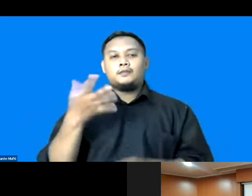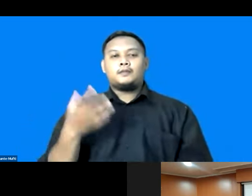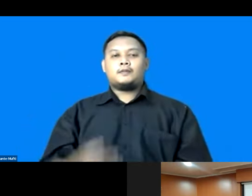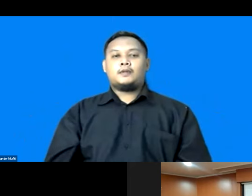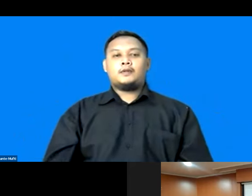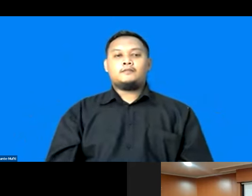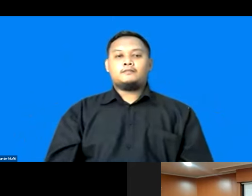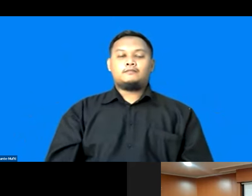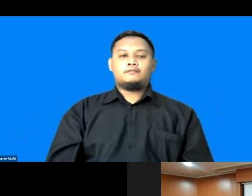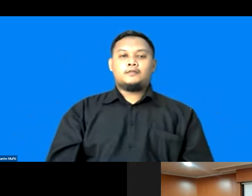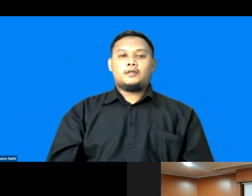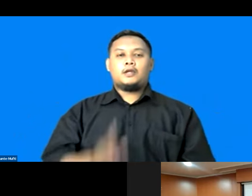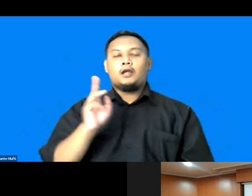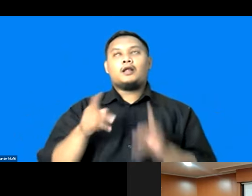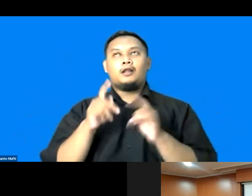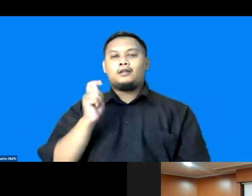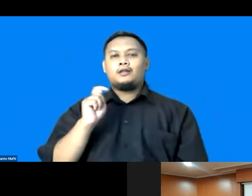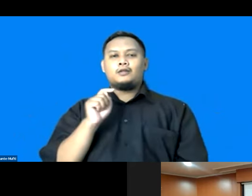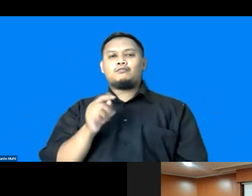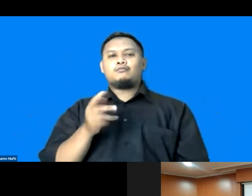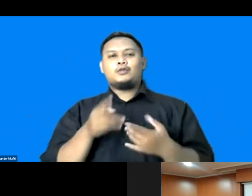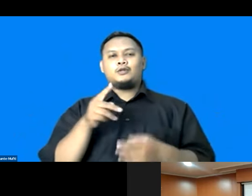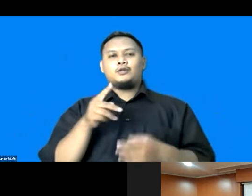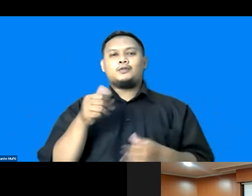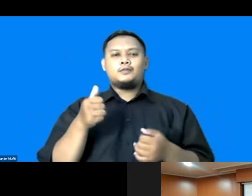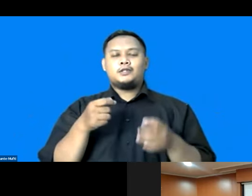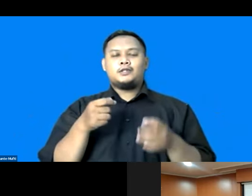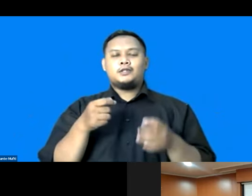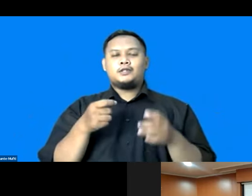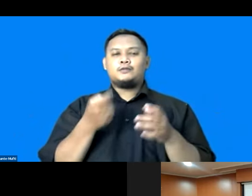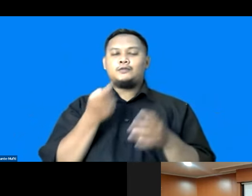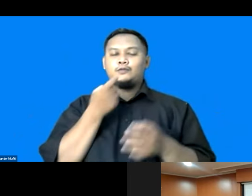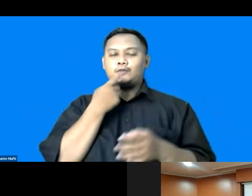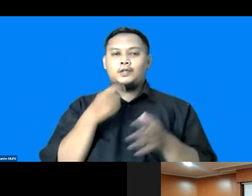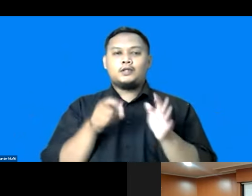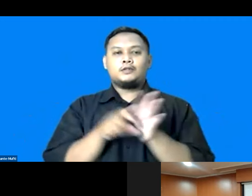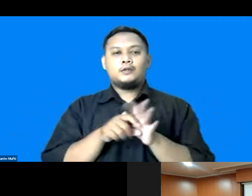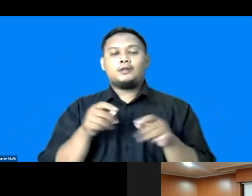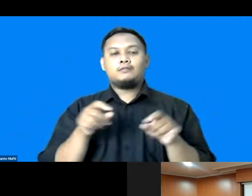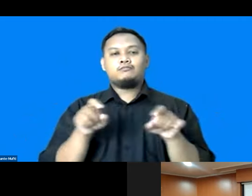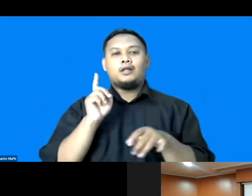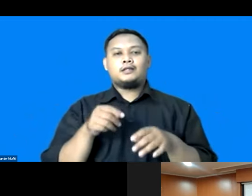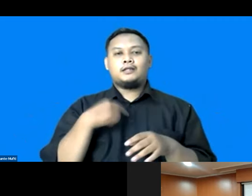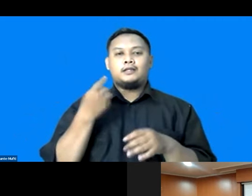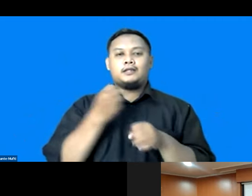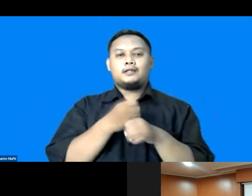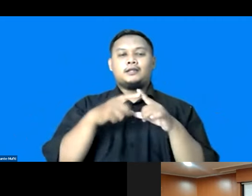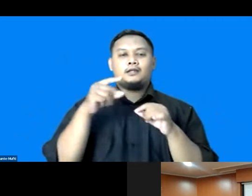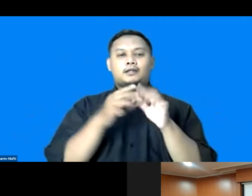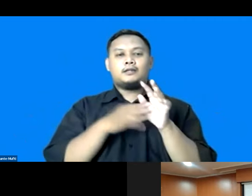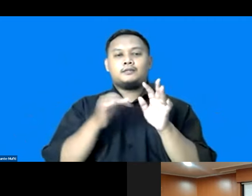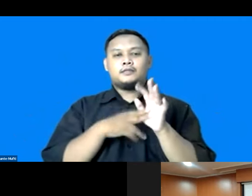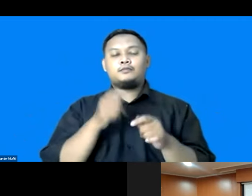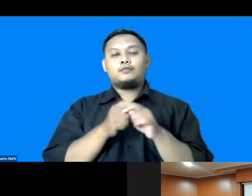Lalu untuk yang toilet, Pak, mungkin itu juga bisa disesuaikan toilet, karena kami juga digaramin belajar untuk membuat toilet, karena